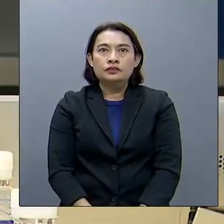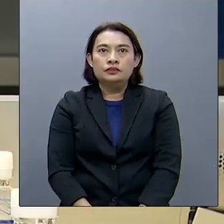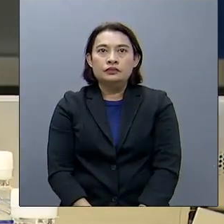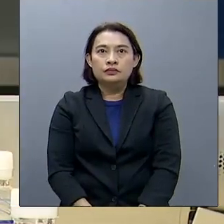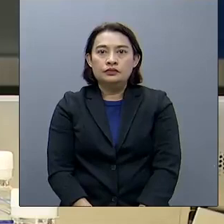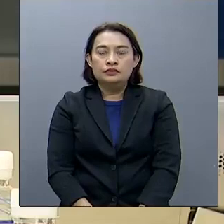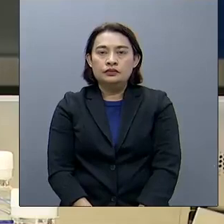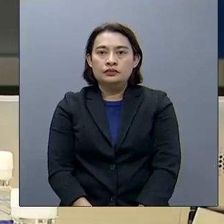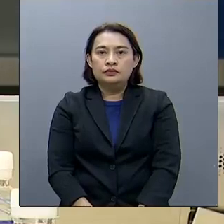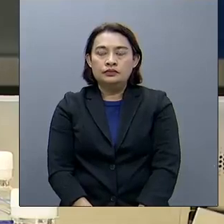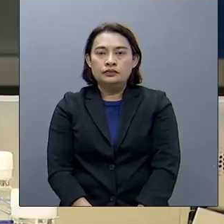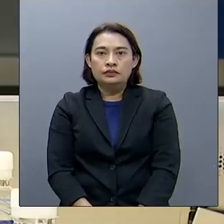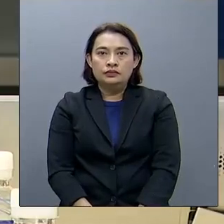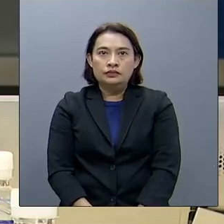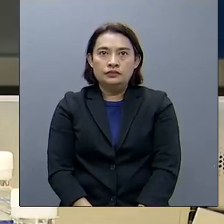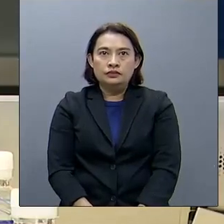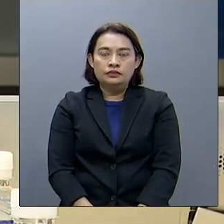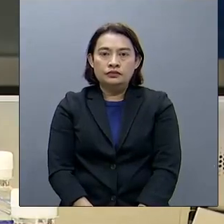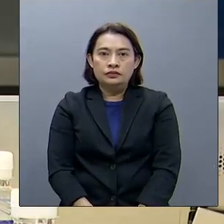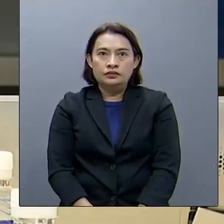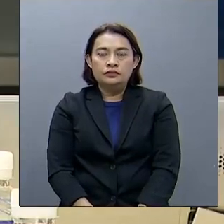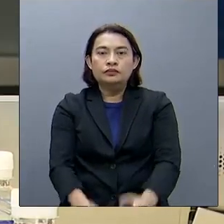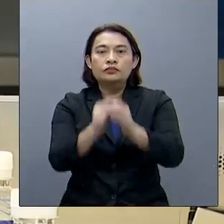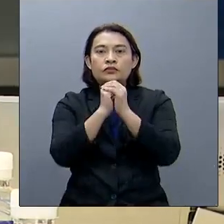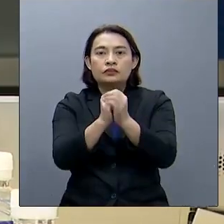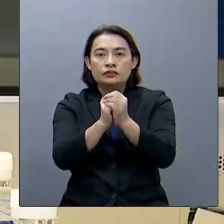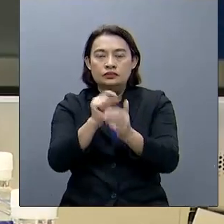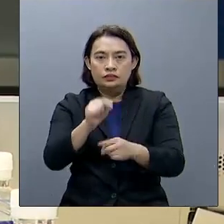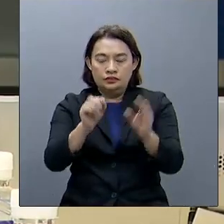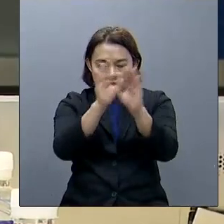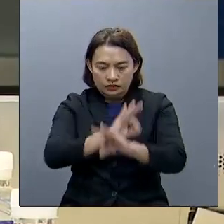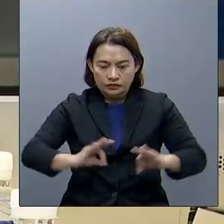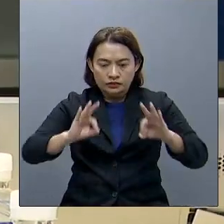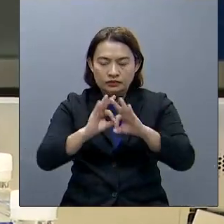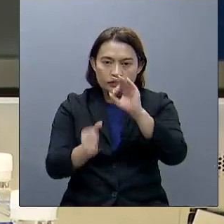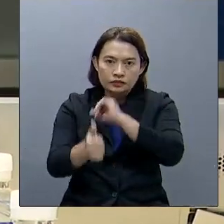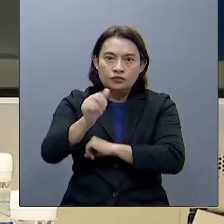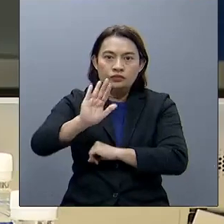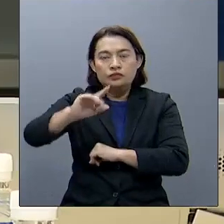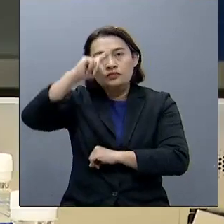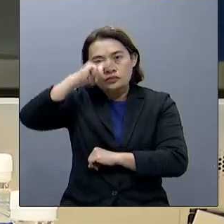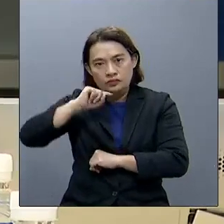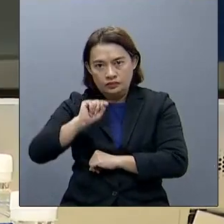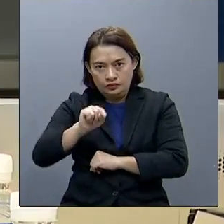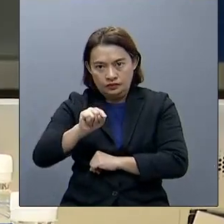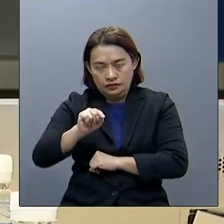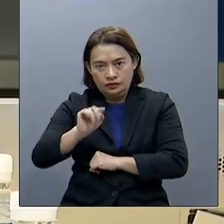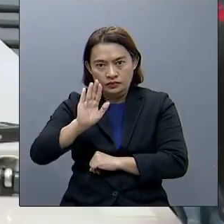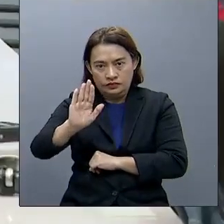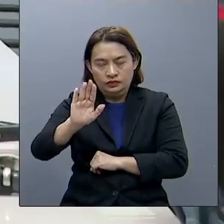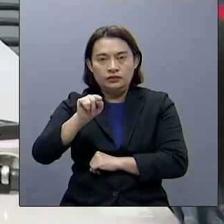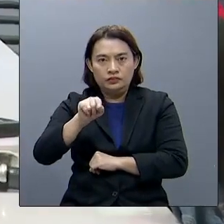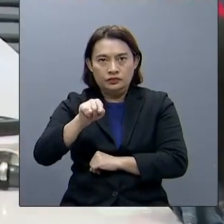ที่จีนเป็นtrading partner ที่สำคัญสูงสุดของไทยนะครับเป็นนักลงทุนที่สำคัญสูงสุดประเทศหนึ่งของไทยนะ